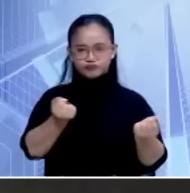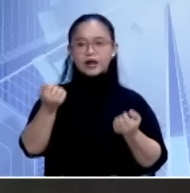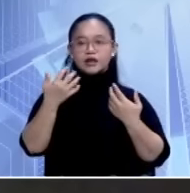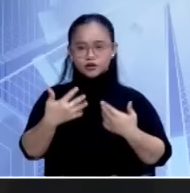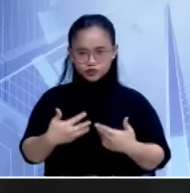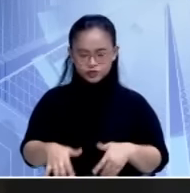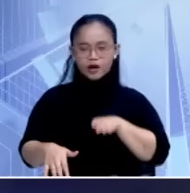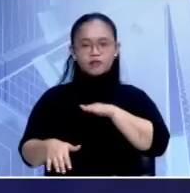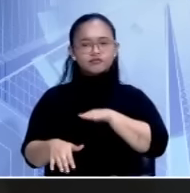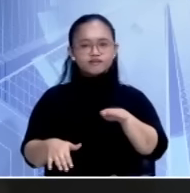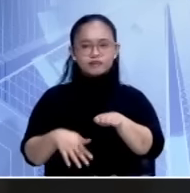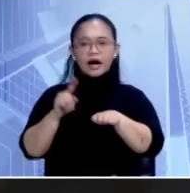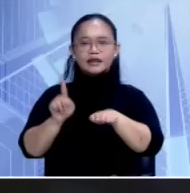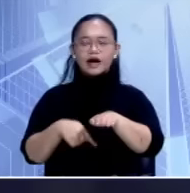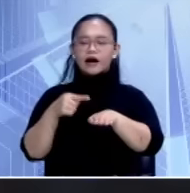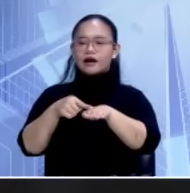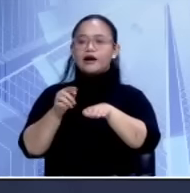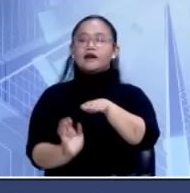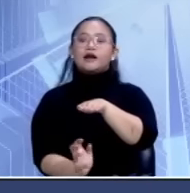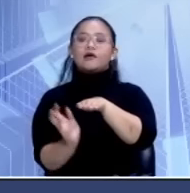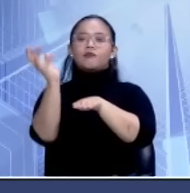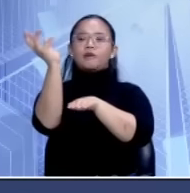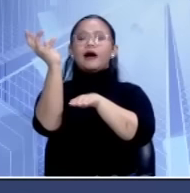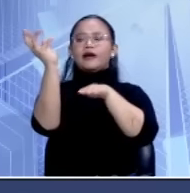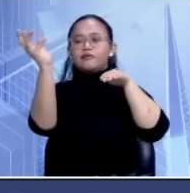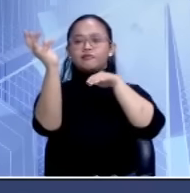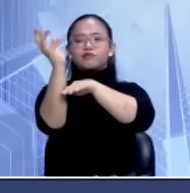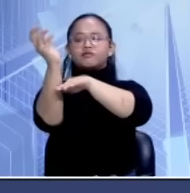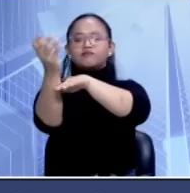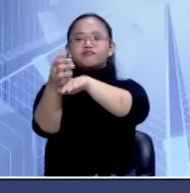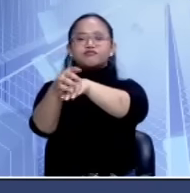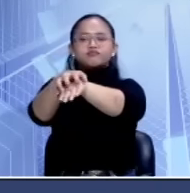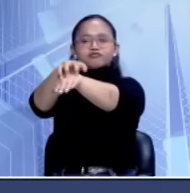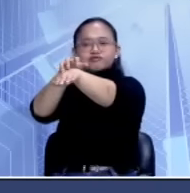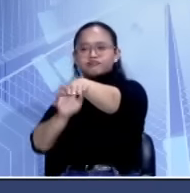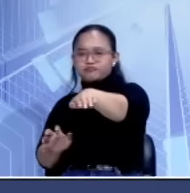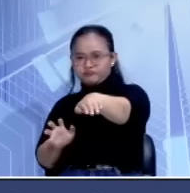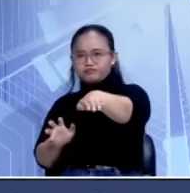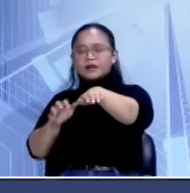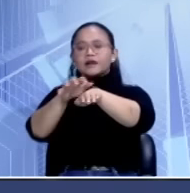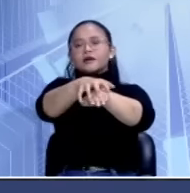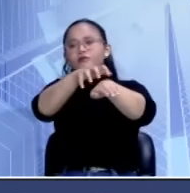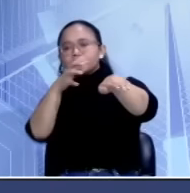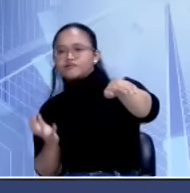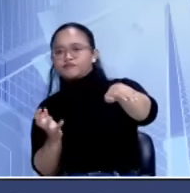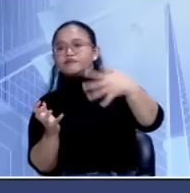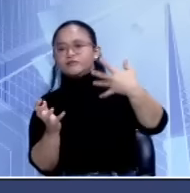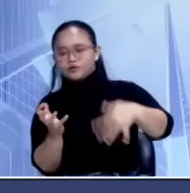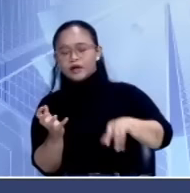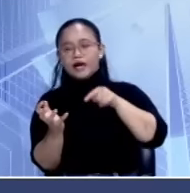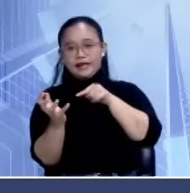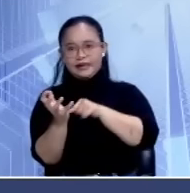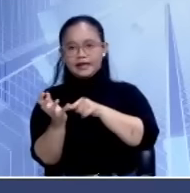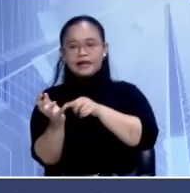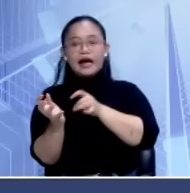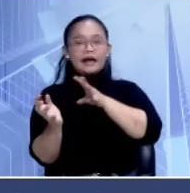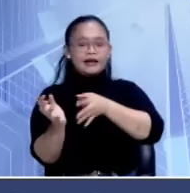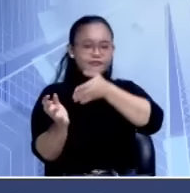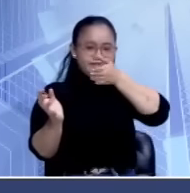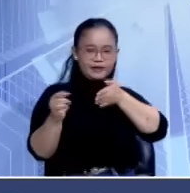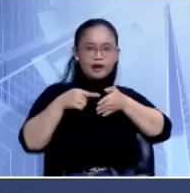Cianjur. Tiba-tiba box kontainer menabrak dahan pohon hingga terlepas karena kuncian box patah. Akibatnya pengendara motor